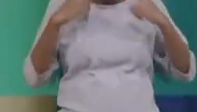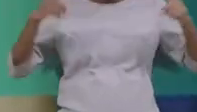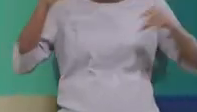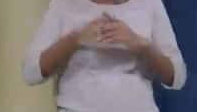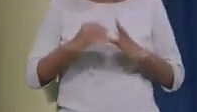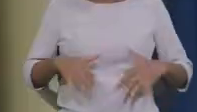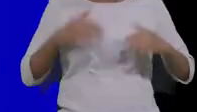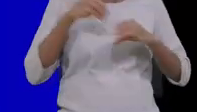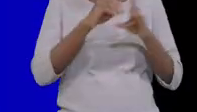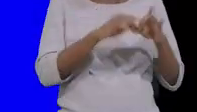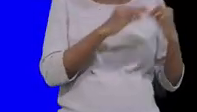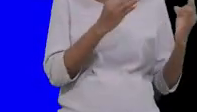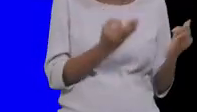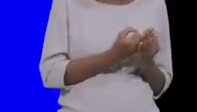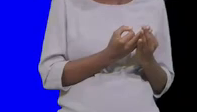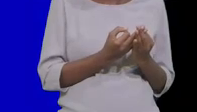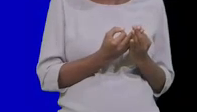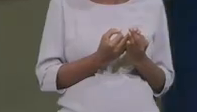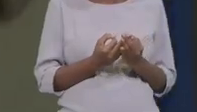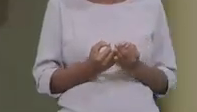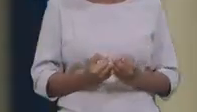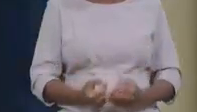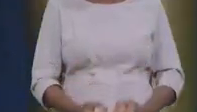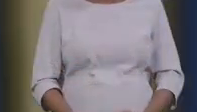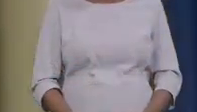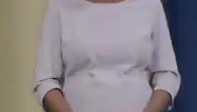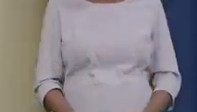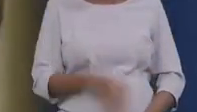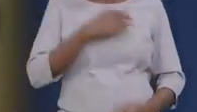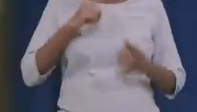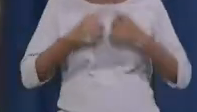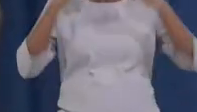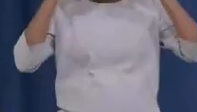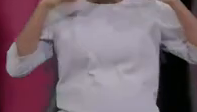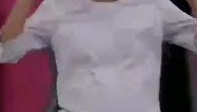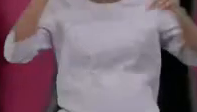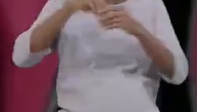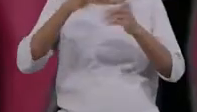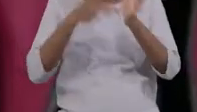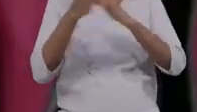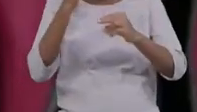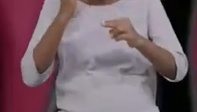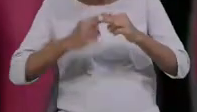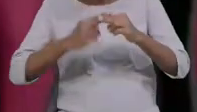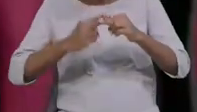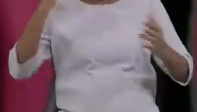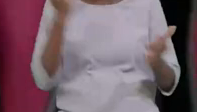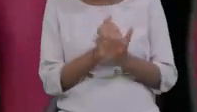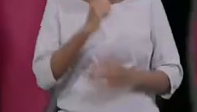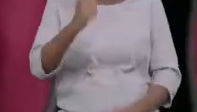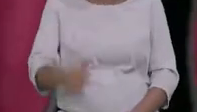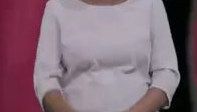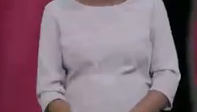suffisamment pour que je puisse avoir une famille qui réussit, qui prospère au nom de